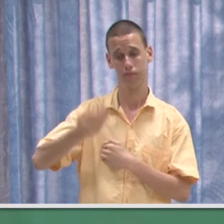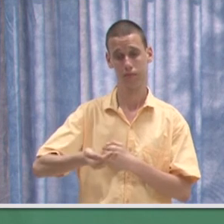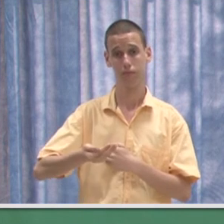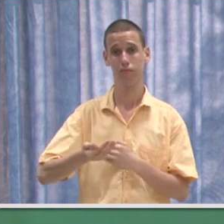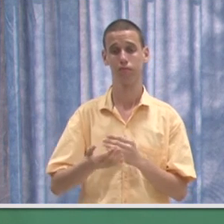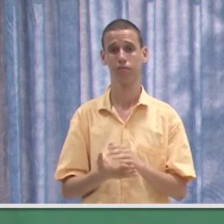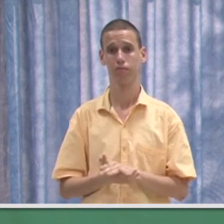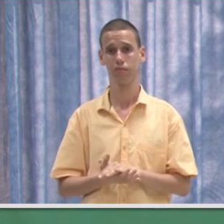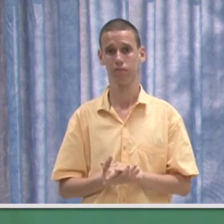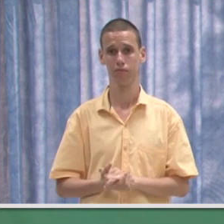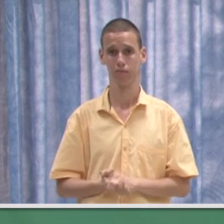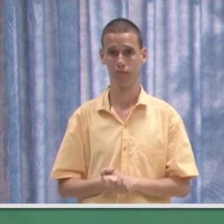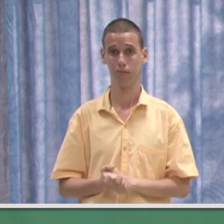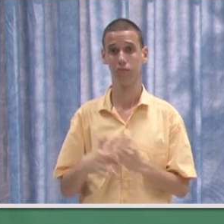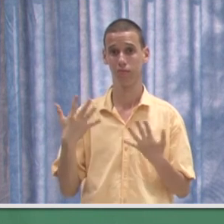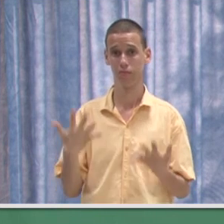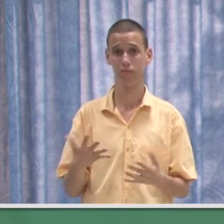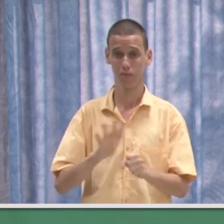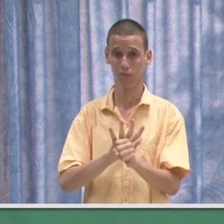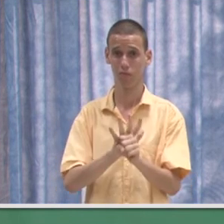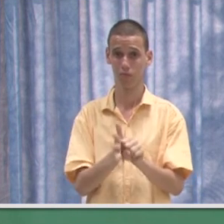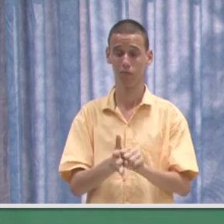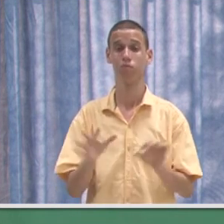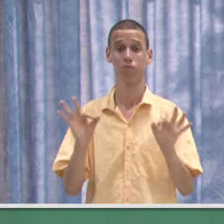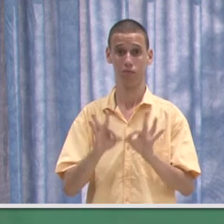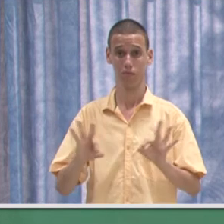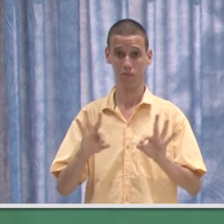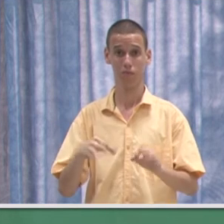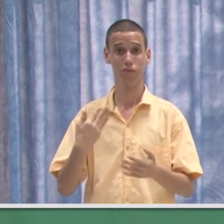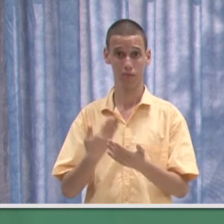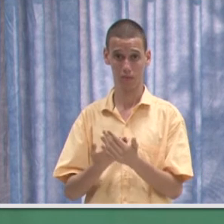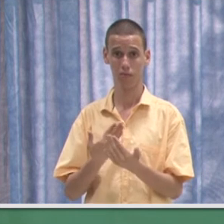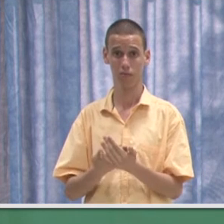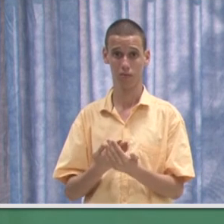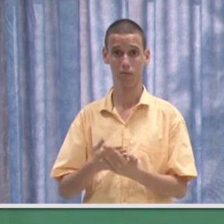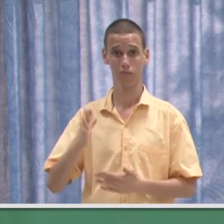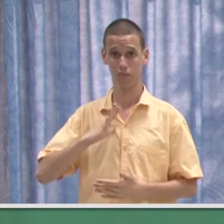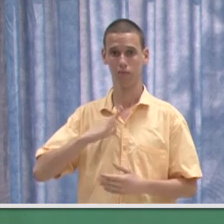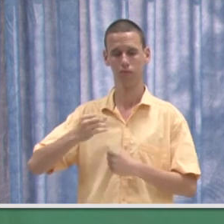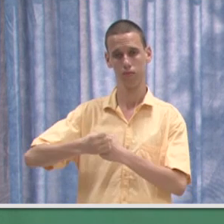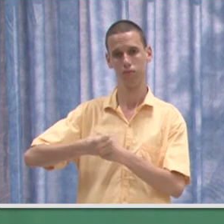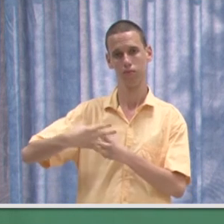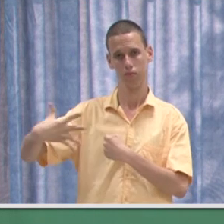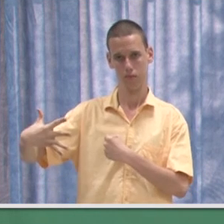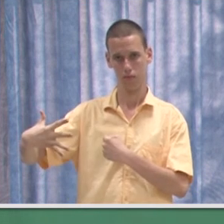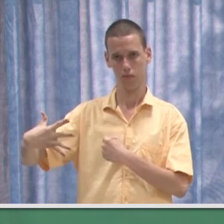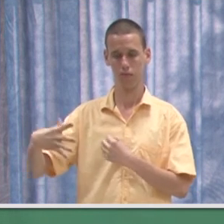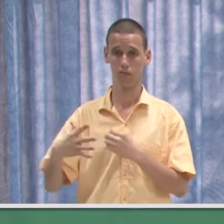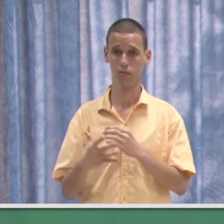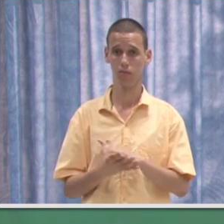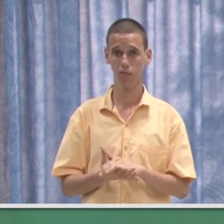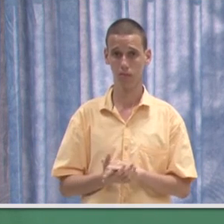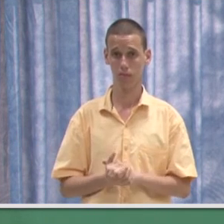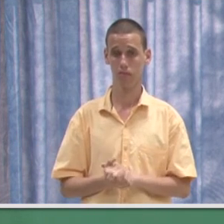le clair, quand même, il n'y a pas de cas ici. Nous avons un risque qui reste. Deuxième question, je suis content de dire qu'il faut nous